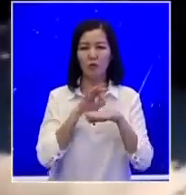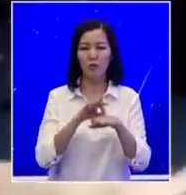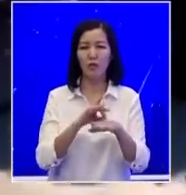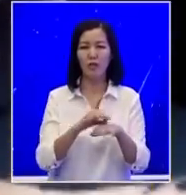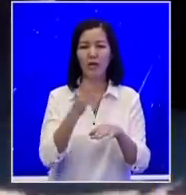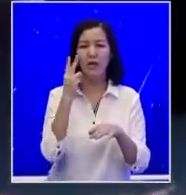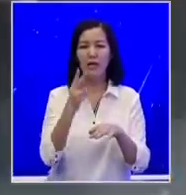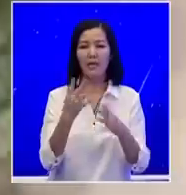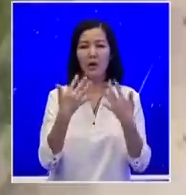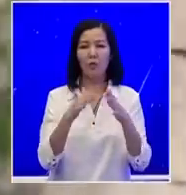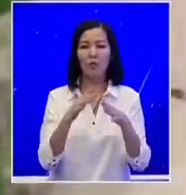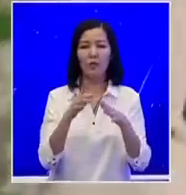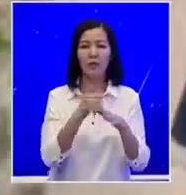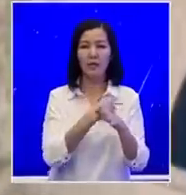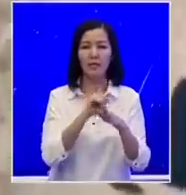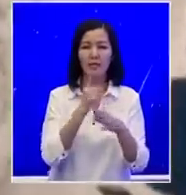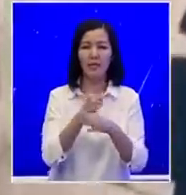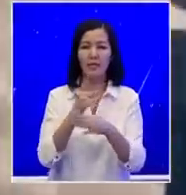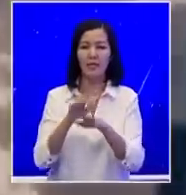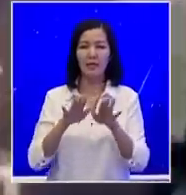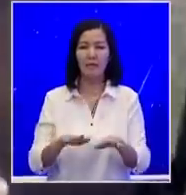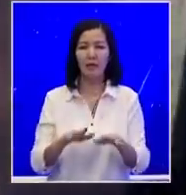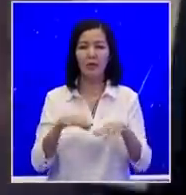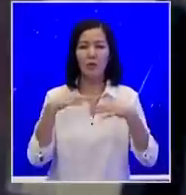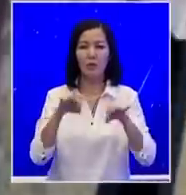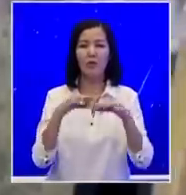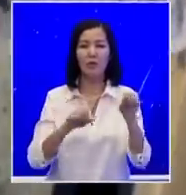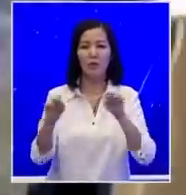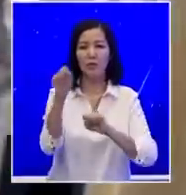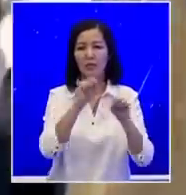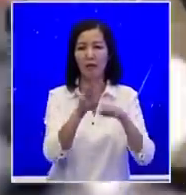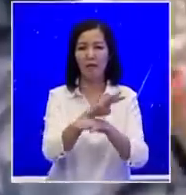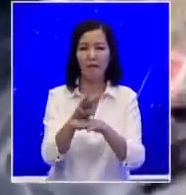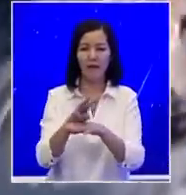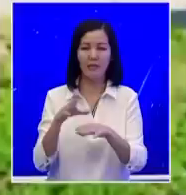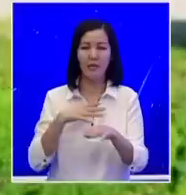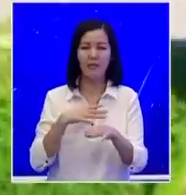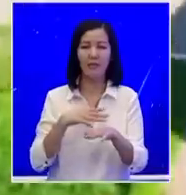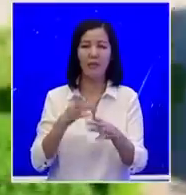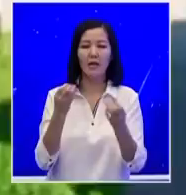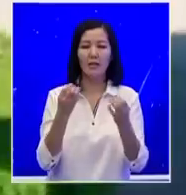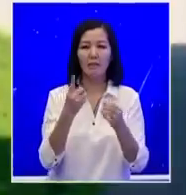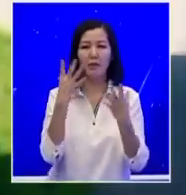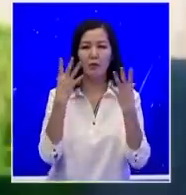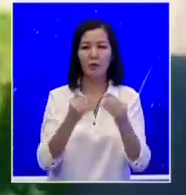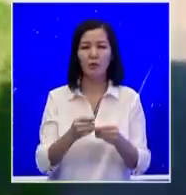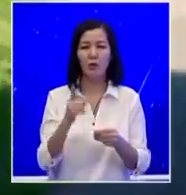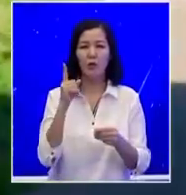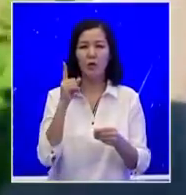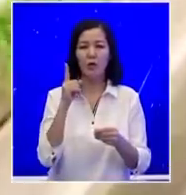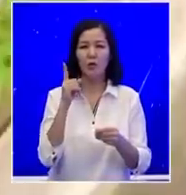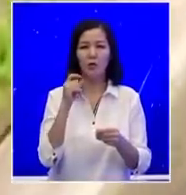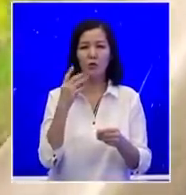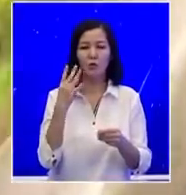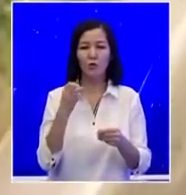ауылдық округтеріндегі санитарлық бекетте аймаққа келген көліктер дезинфекцияланады. Мұндан бөлек мамандары бір күнде 110 444